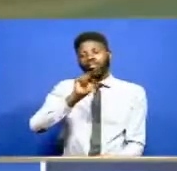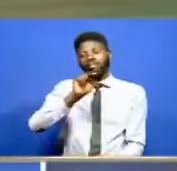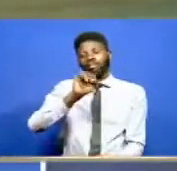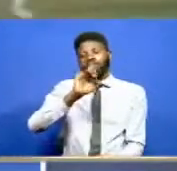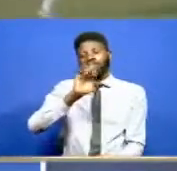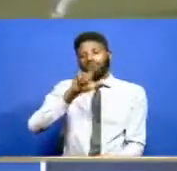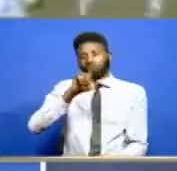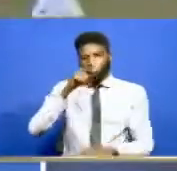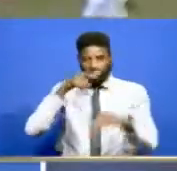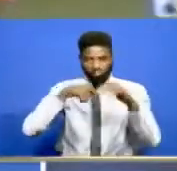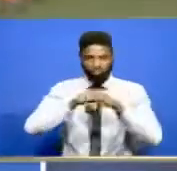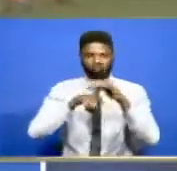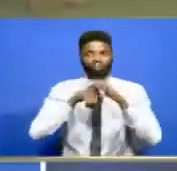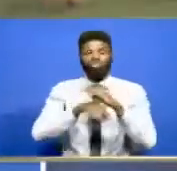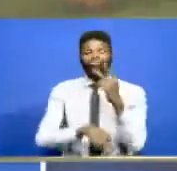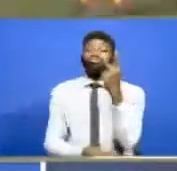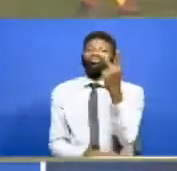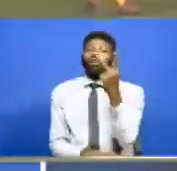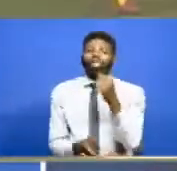taifa hilo kutwaa taji hiyo.